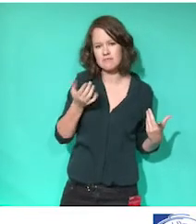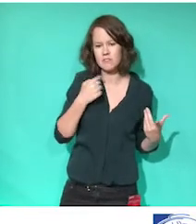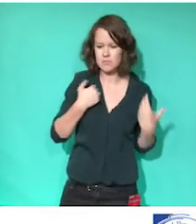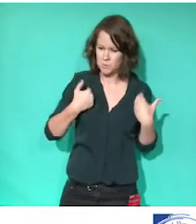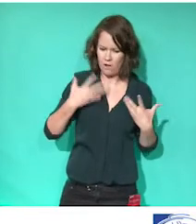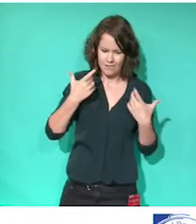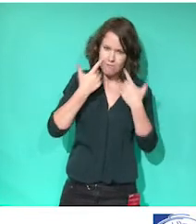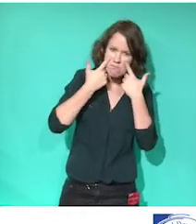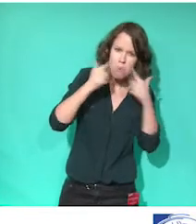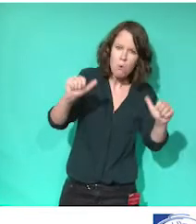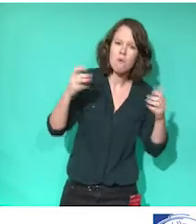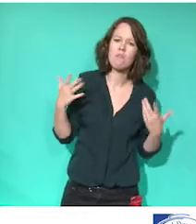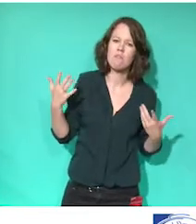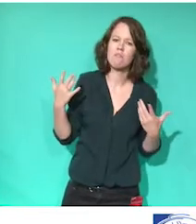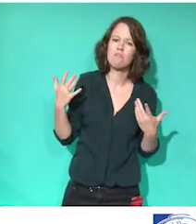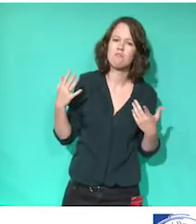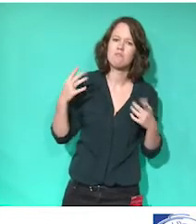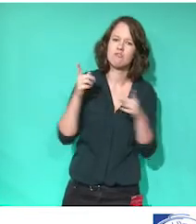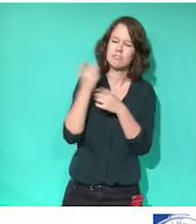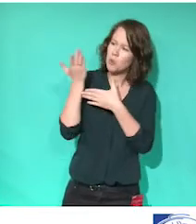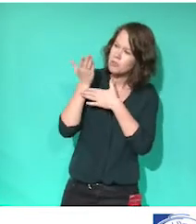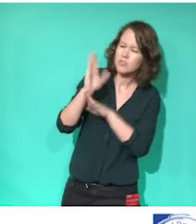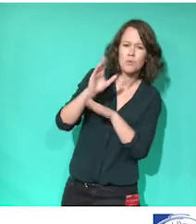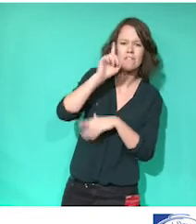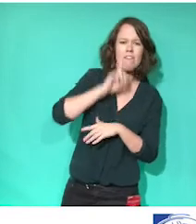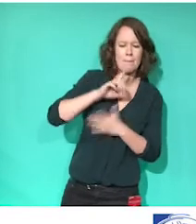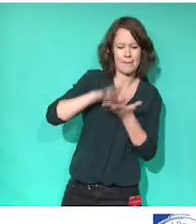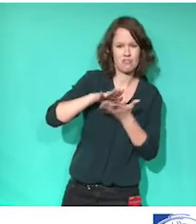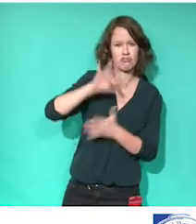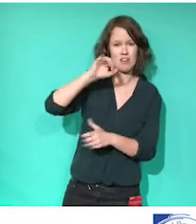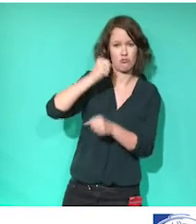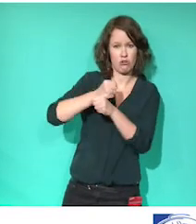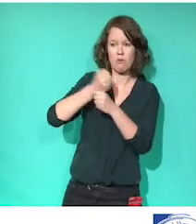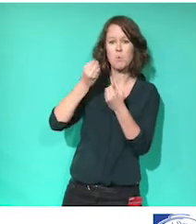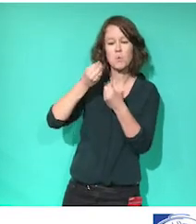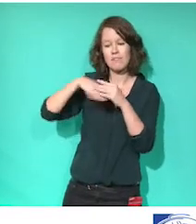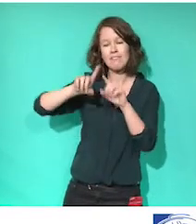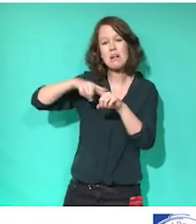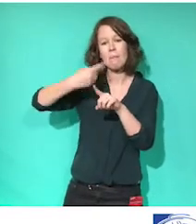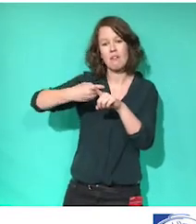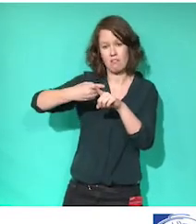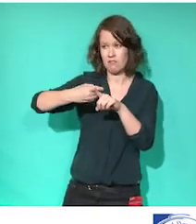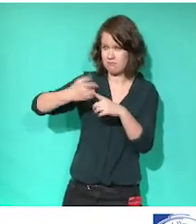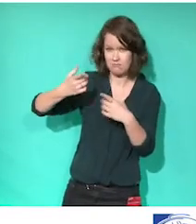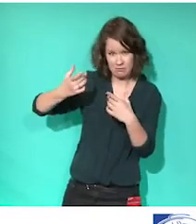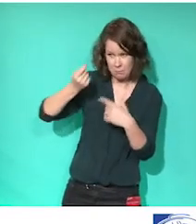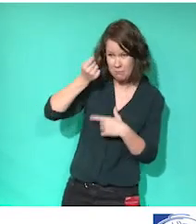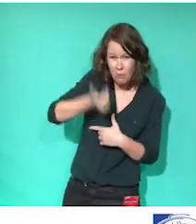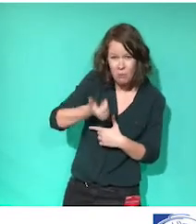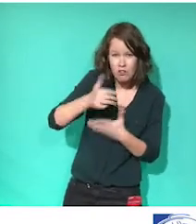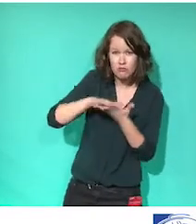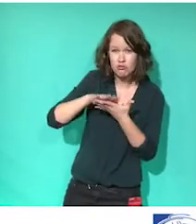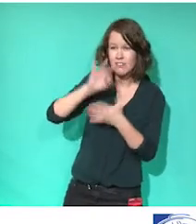invisible et faire bouger le curseur des représentations des femmes de 50 ans dans les fictions. Car actuellement, les femmes dans les fictions